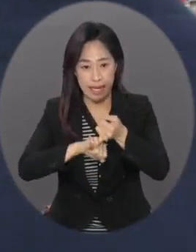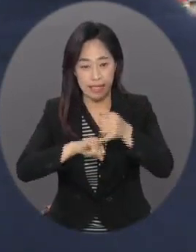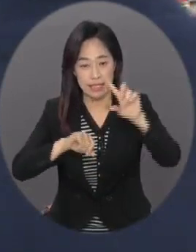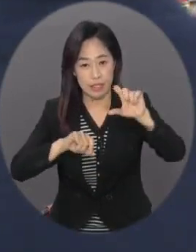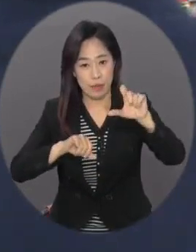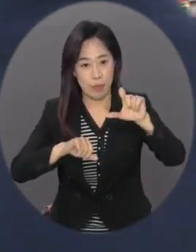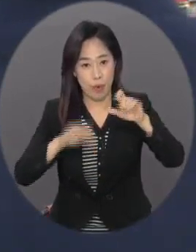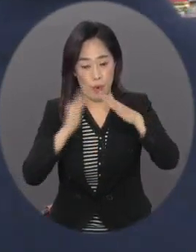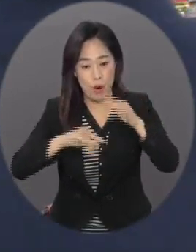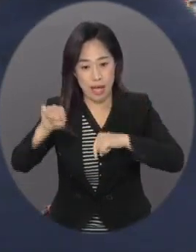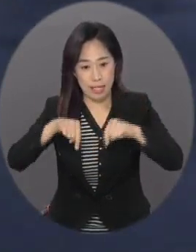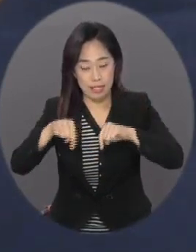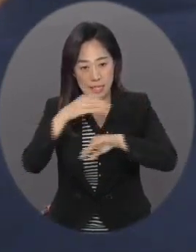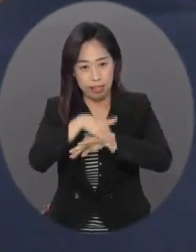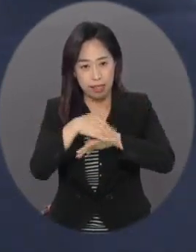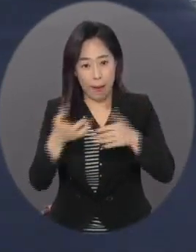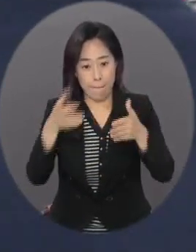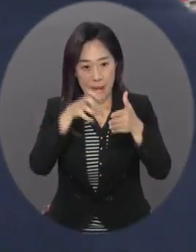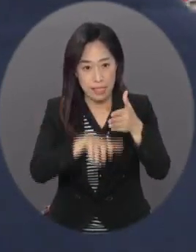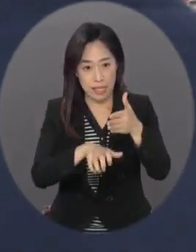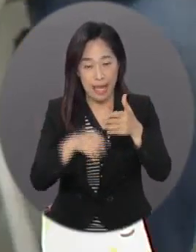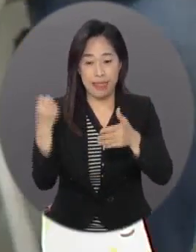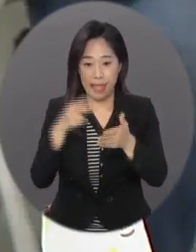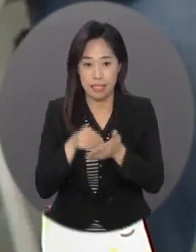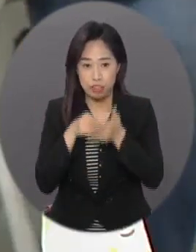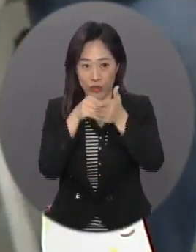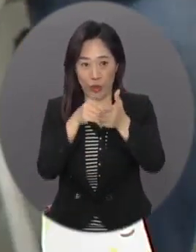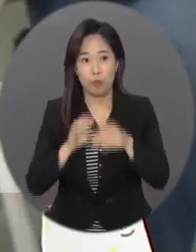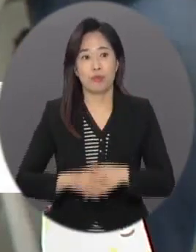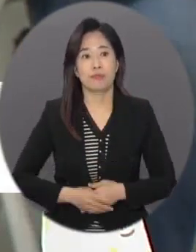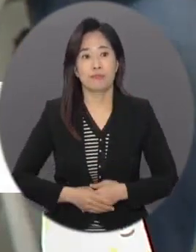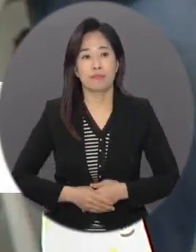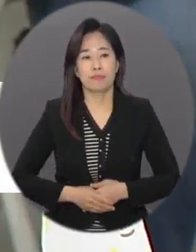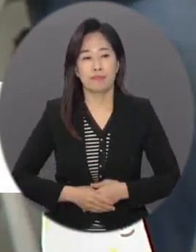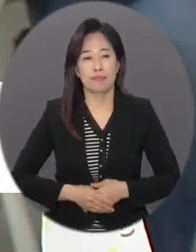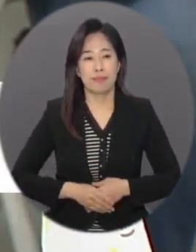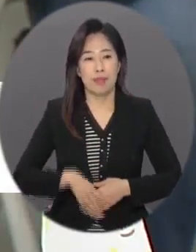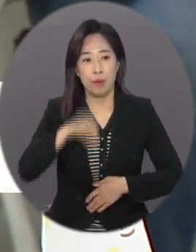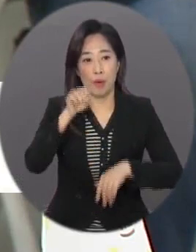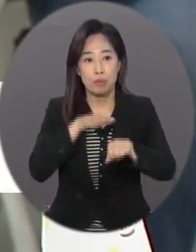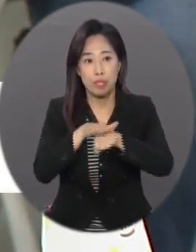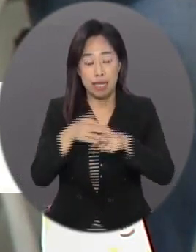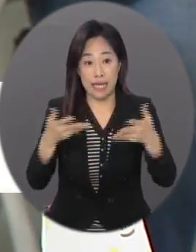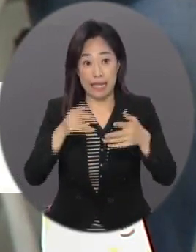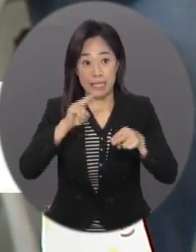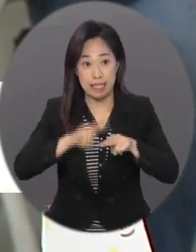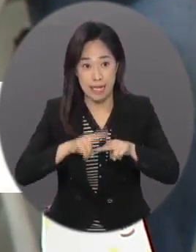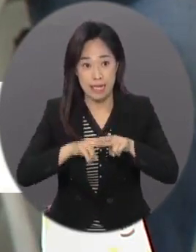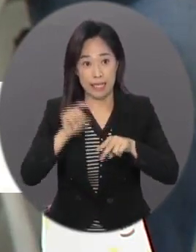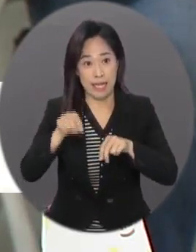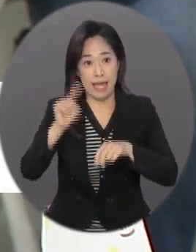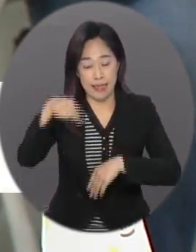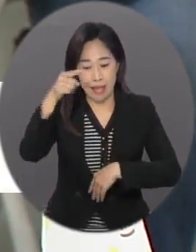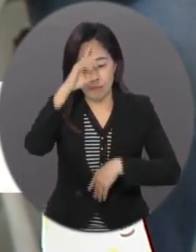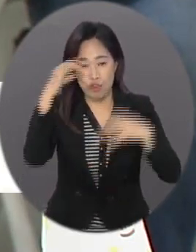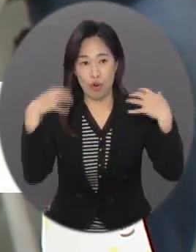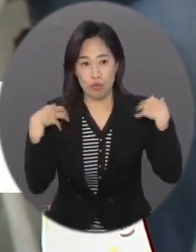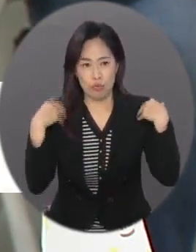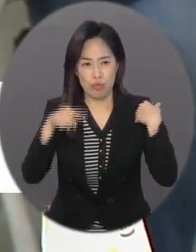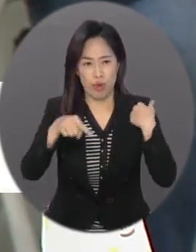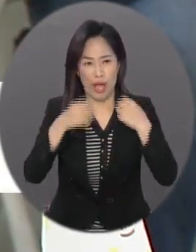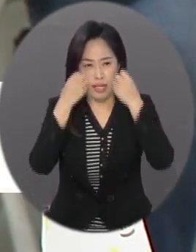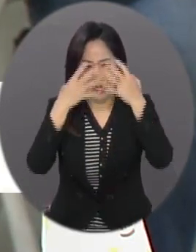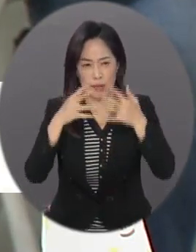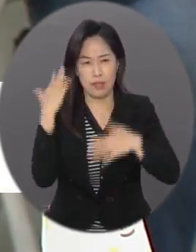국정과제로 반영되도록 것 요청했습니다 환경 인자 리신은 주도 다음 종류의 가장이 어때 니 새로운 대통령님의 가장